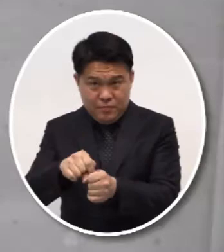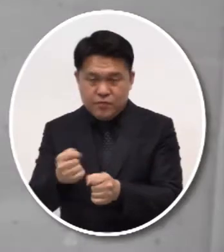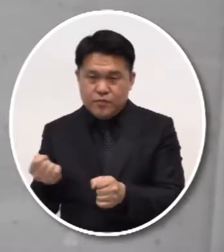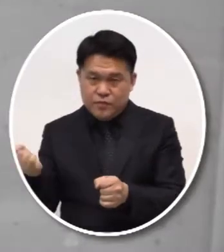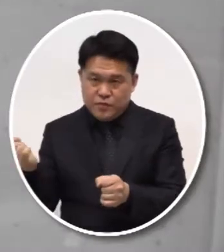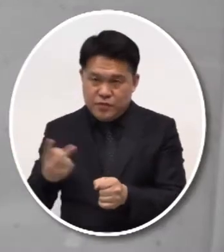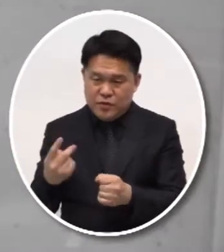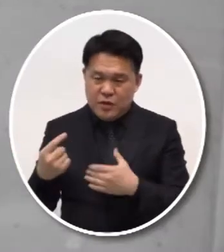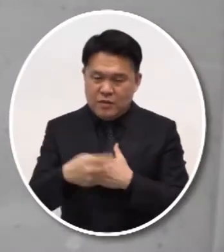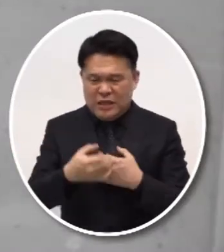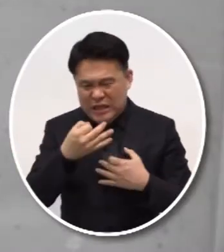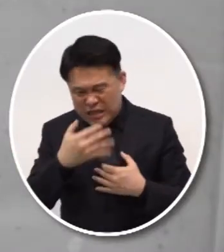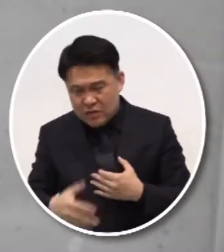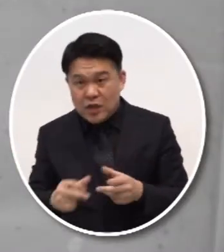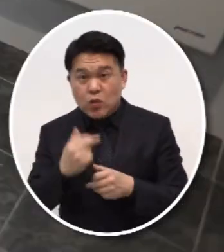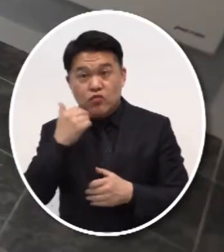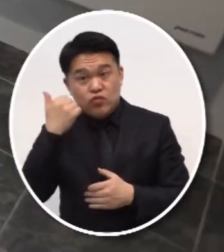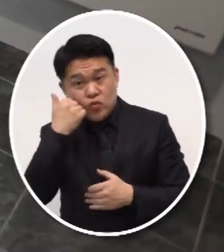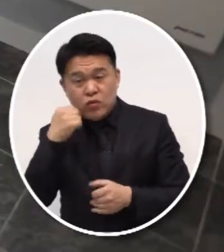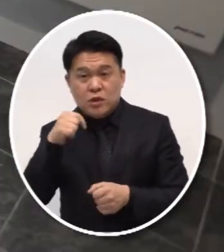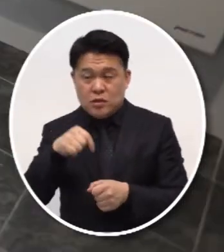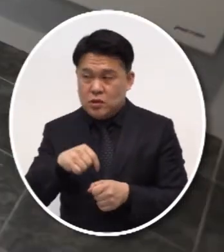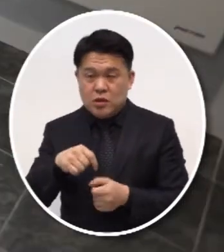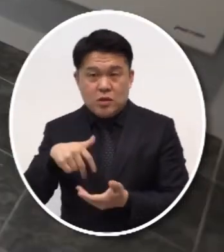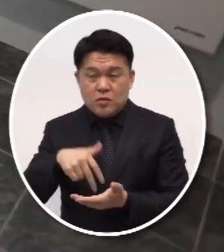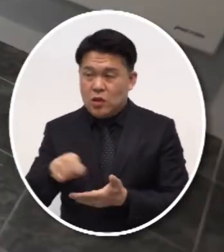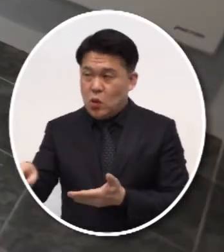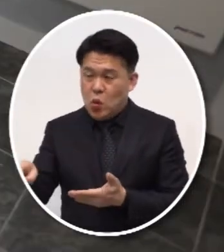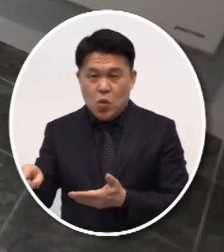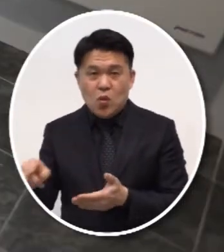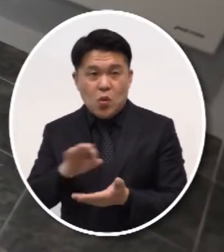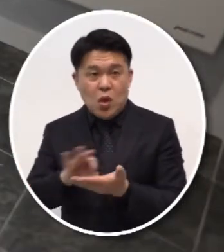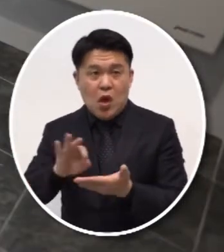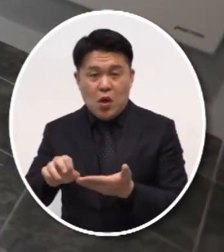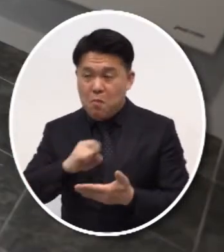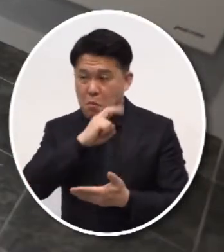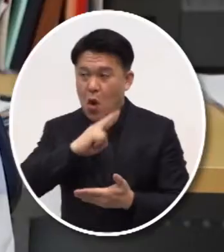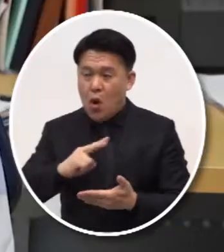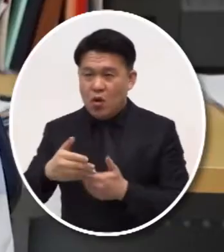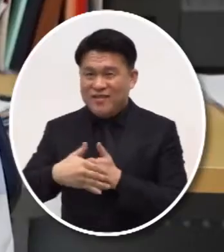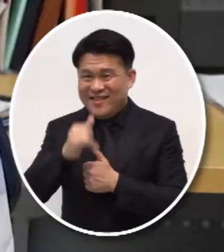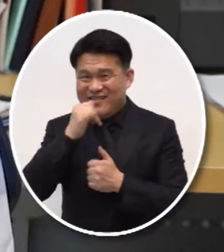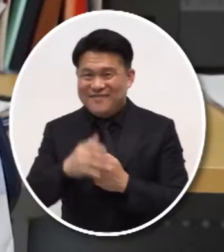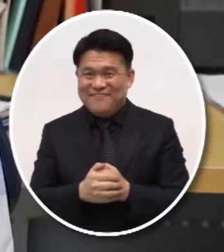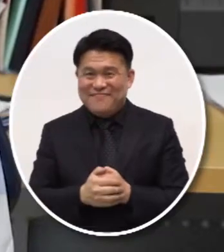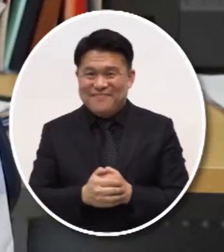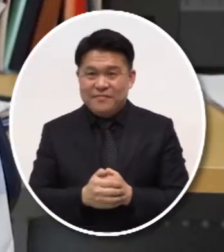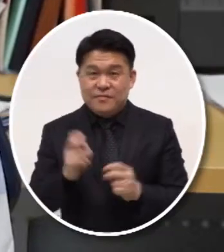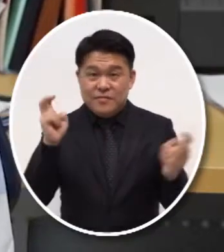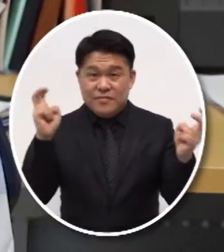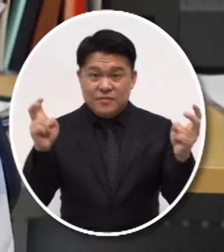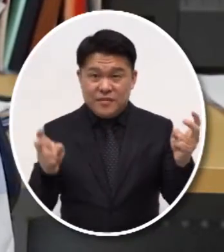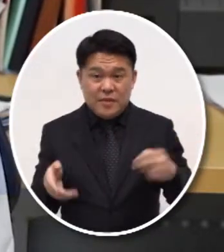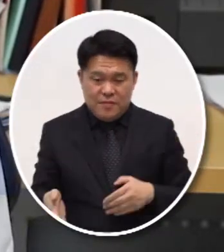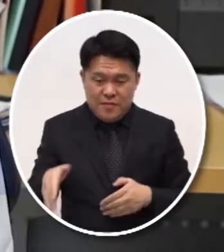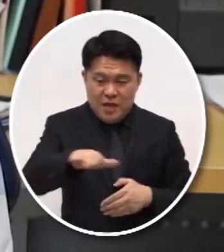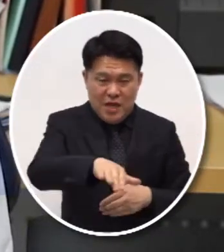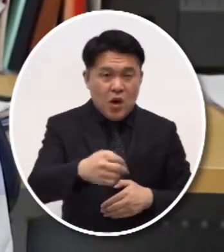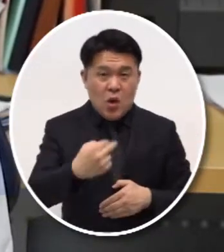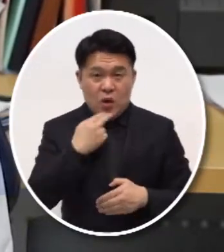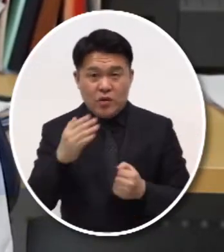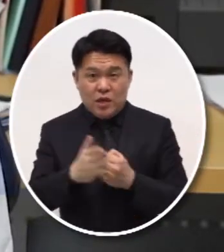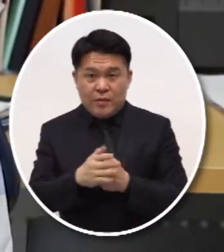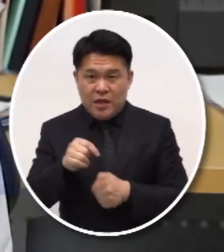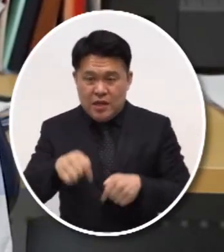시설이지만 몸이 힘든 비장애인들에게도 큰 도움이 됩니다. 회사에 턱이